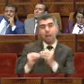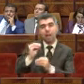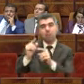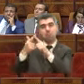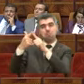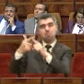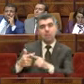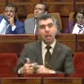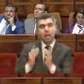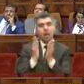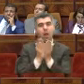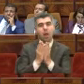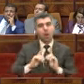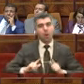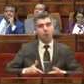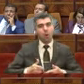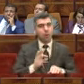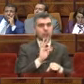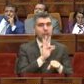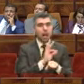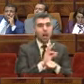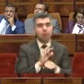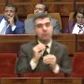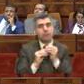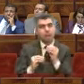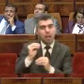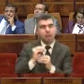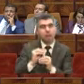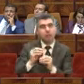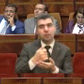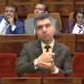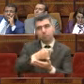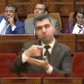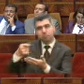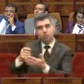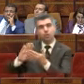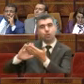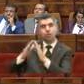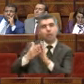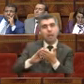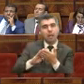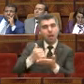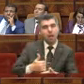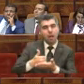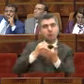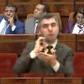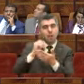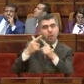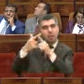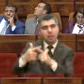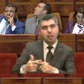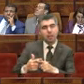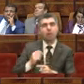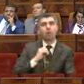المخصص للتمدرس الأشخاص في وضعية إعاقة، صرف المنح المالية للجمعيات الفاعلة في مجال الإعاقة في أجلها، توزيع منصف